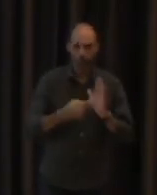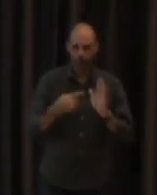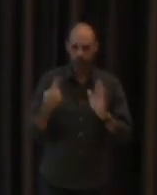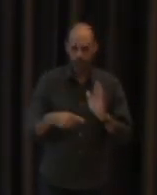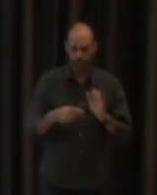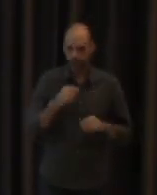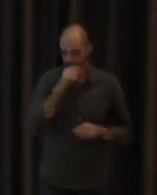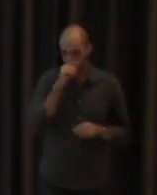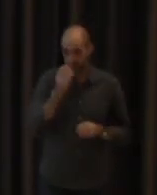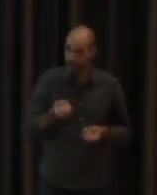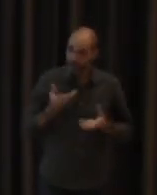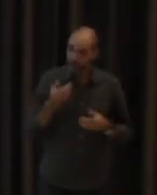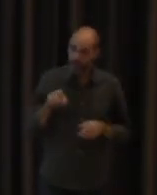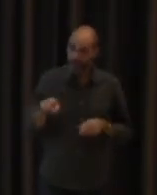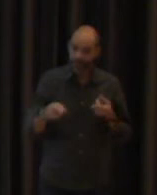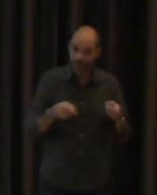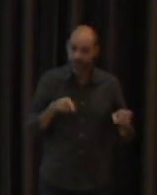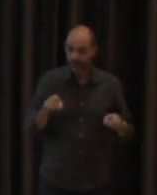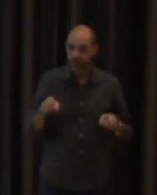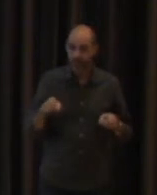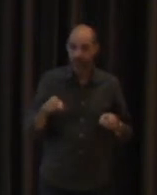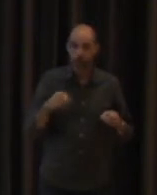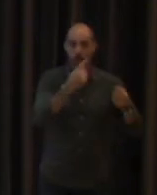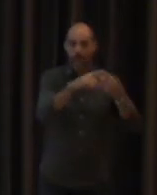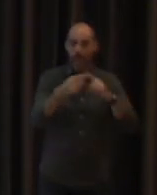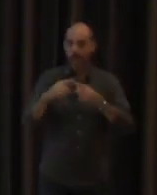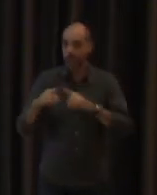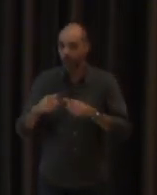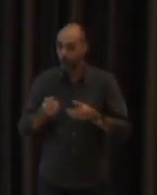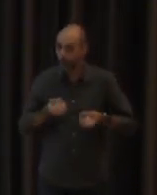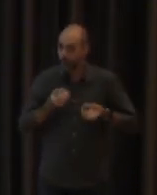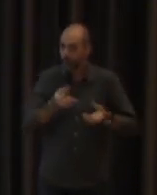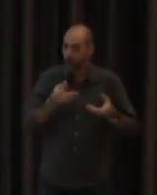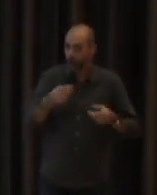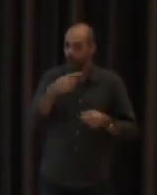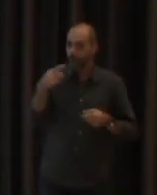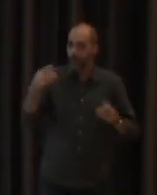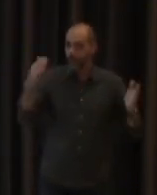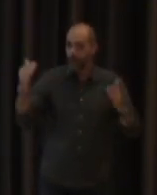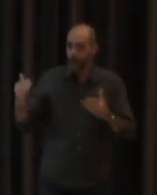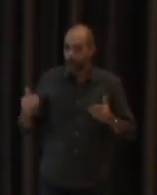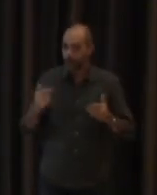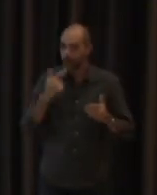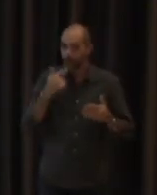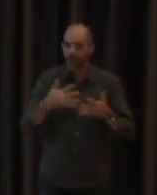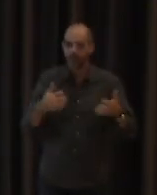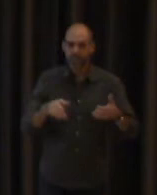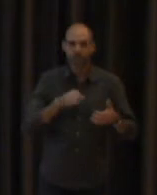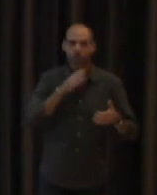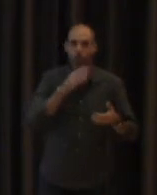que les expressions díctiques assenyalen els elements de la situació enunciativa, si no sabem on s'ha pronunciat l'oració i té